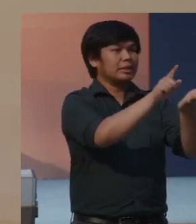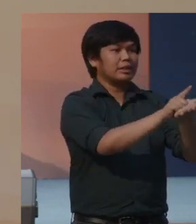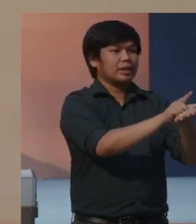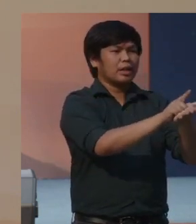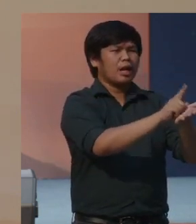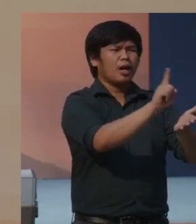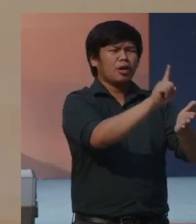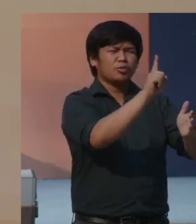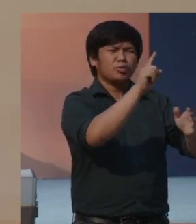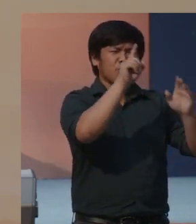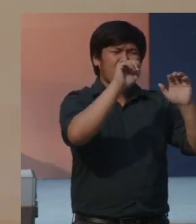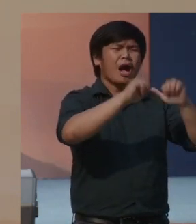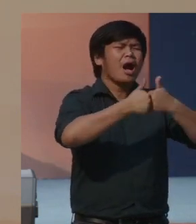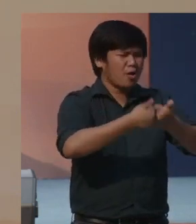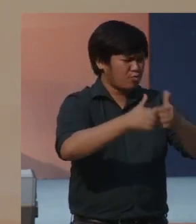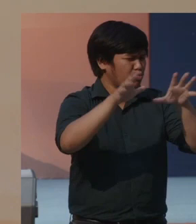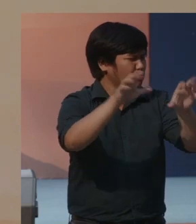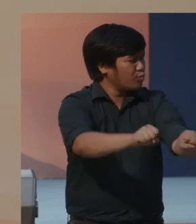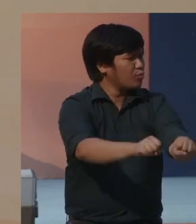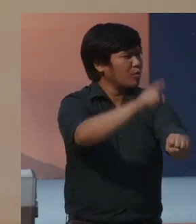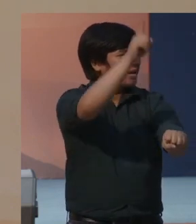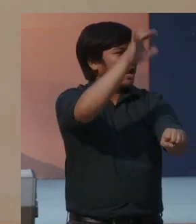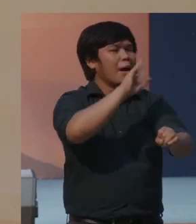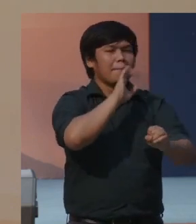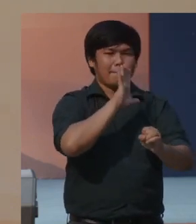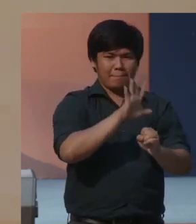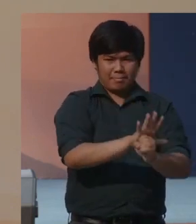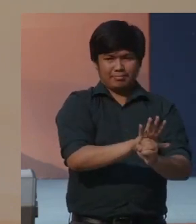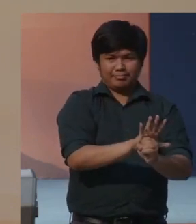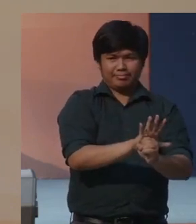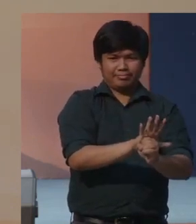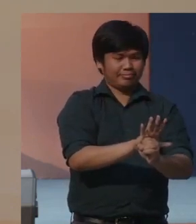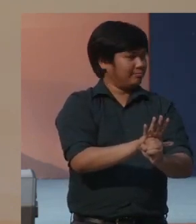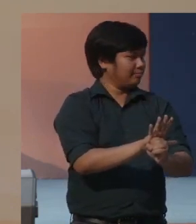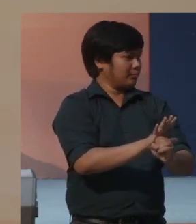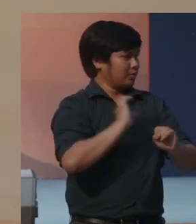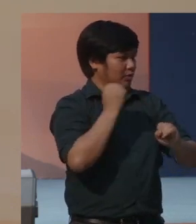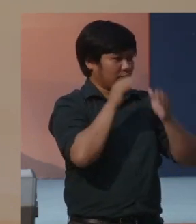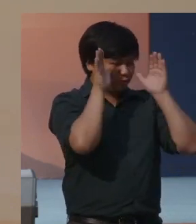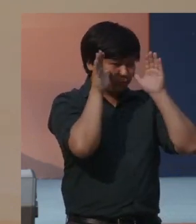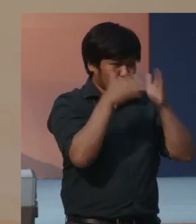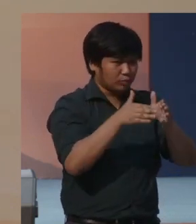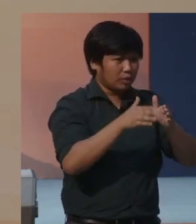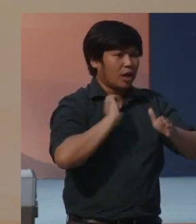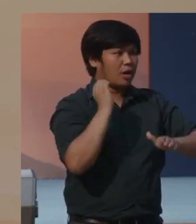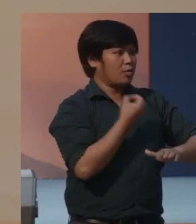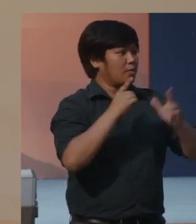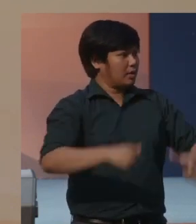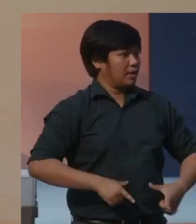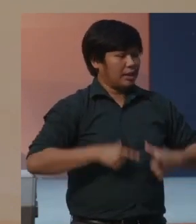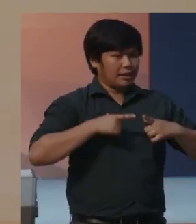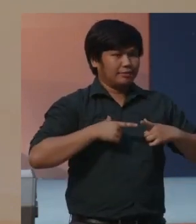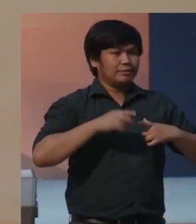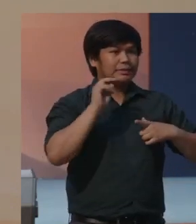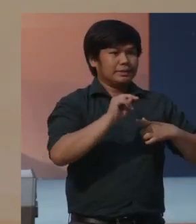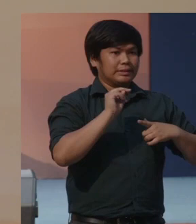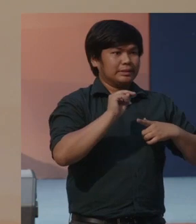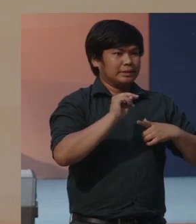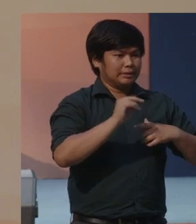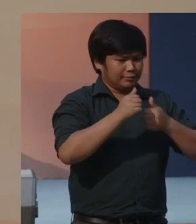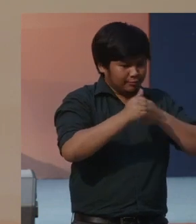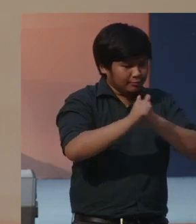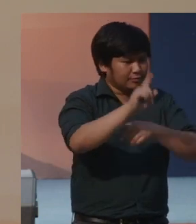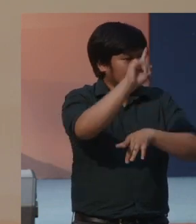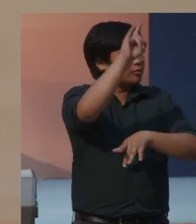Hold of What God Has Given. Ang tema po ay ating isulong ang ating buhay sa pamamagitan ng binigay na sa atin